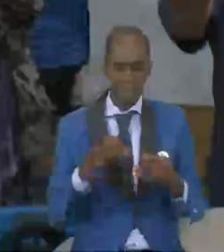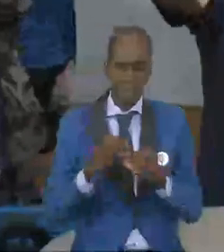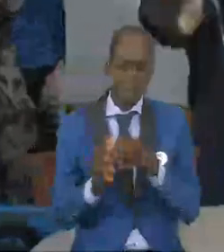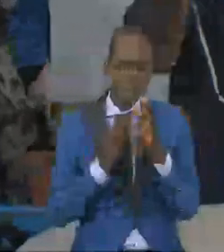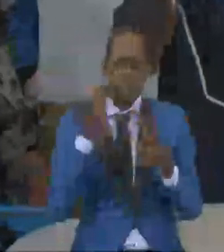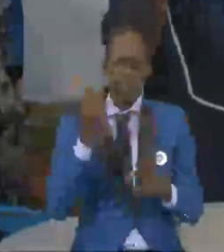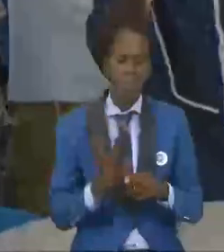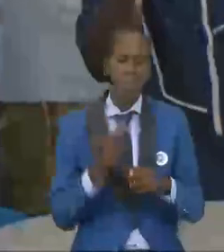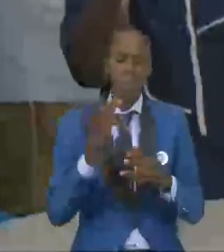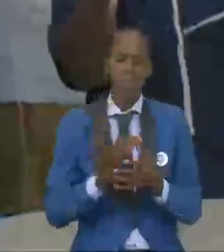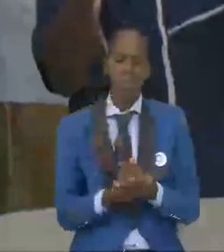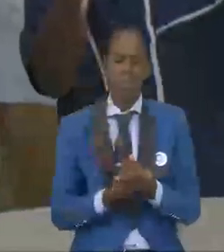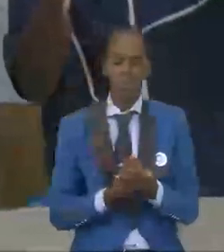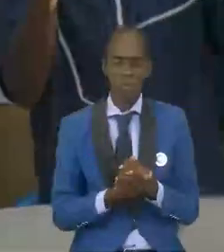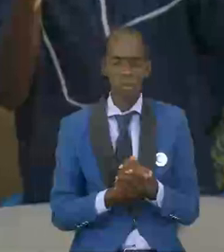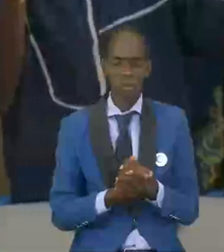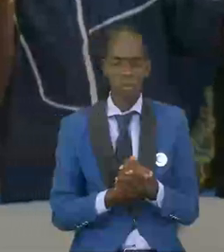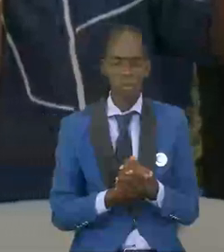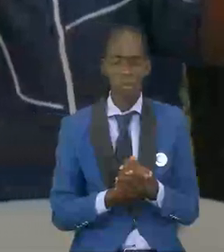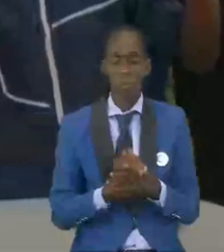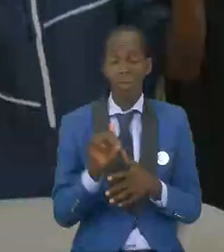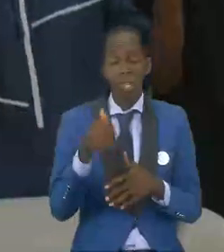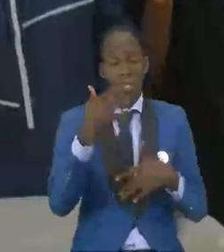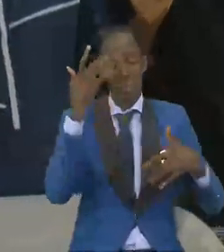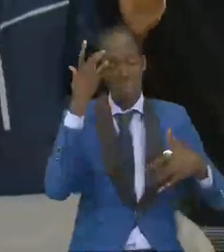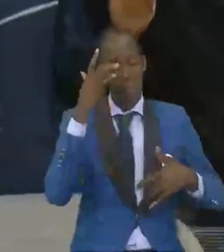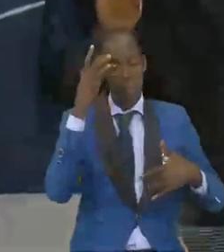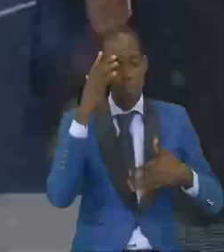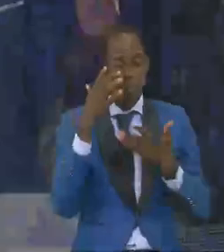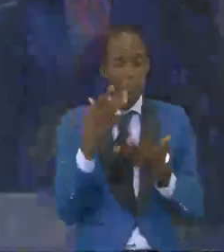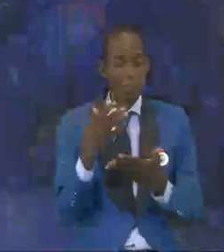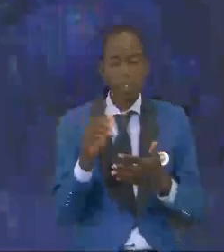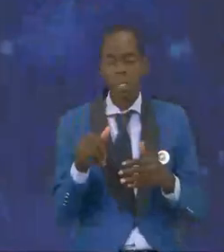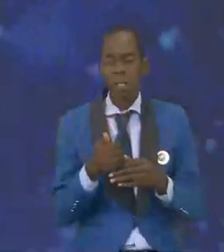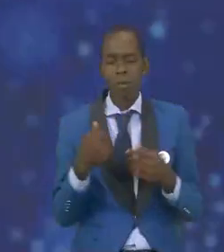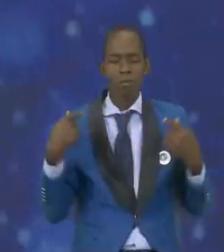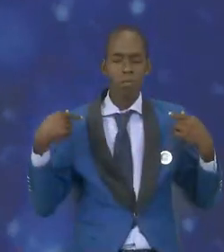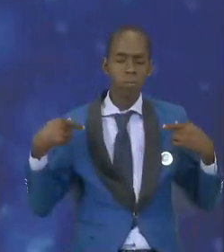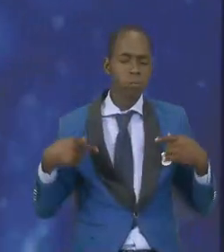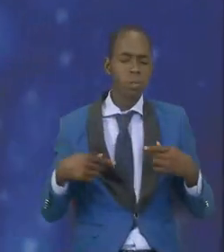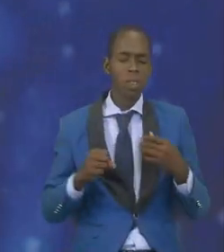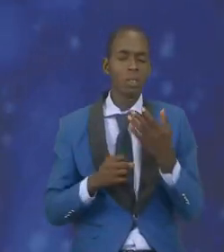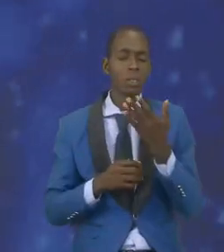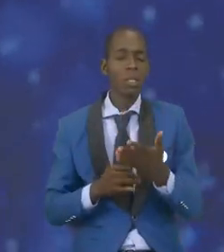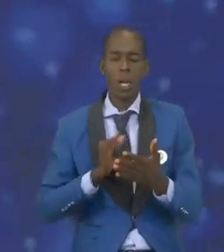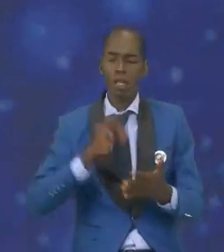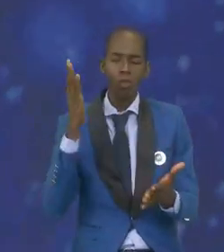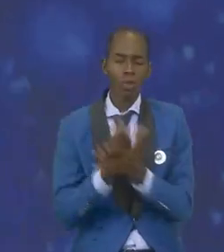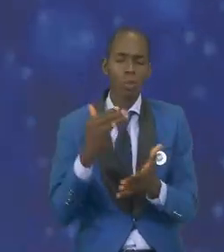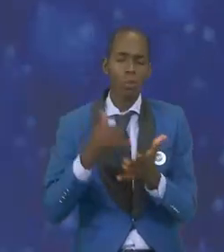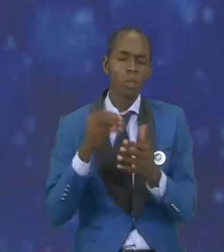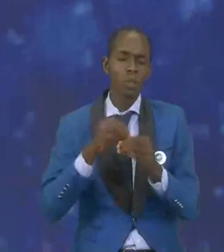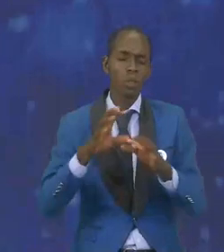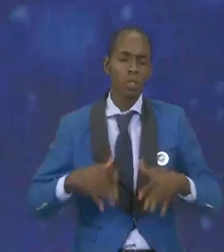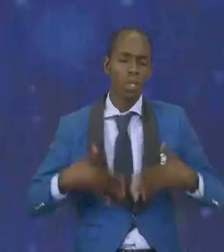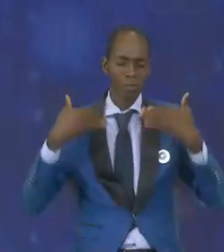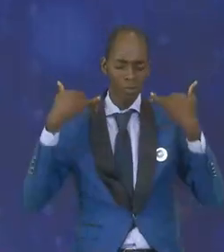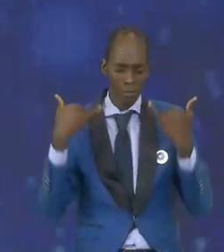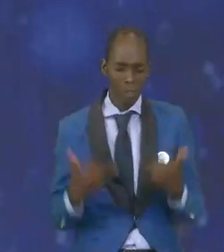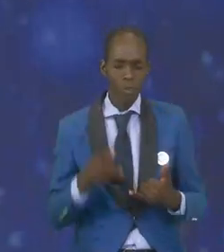que cela prenne fait maintenant au nom de Jésus toute maladie toute